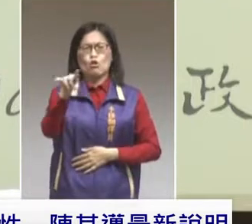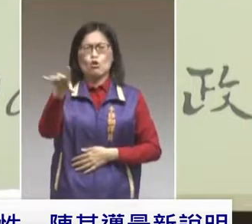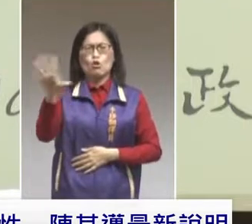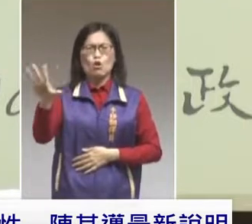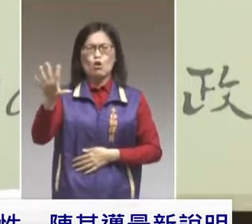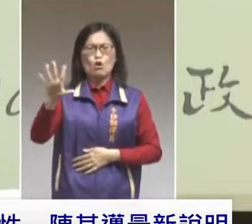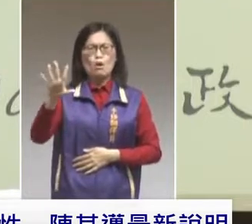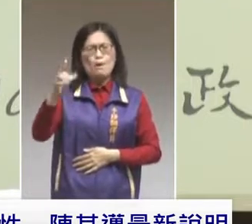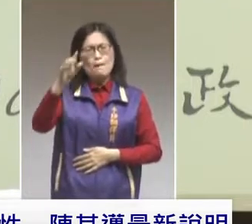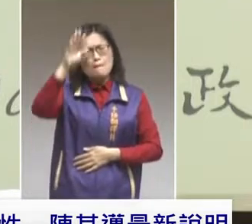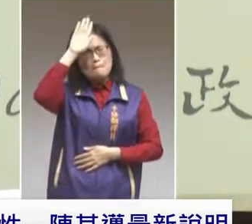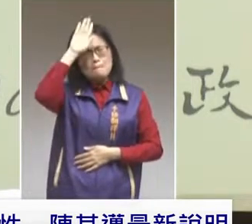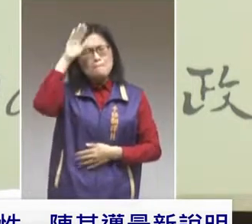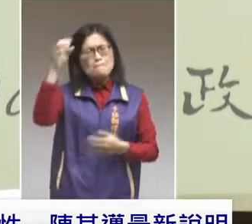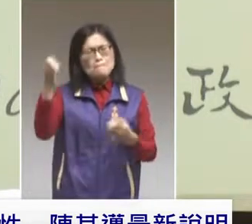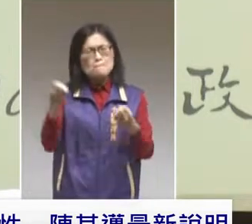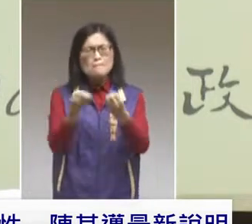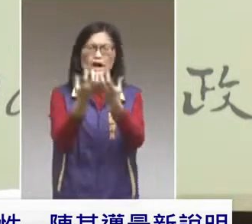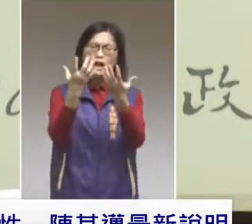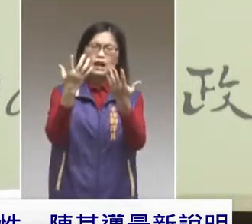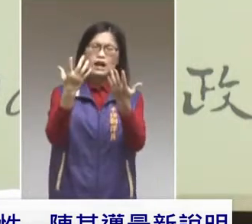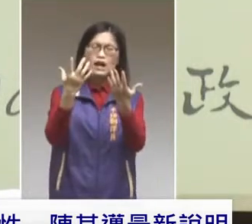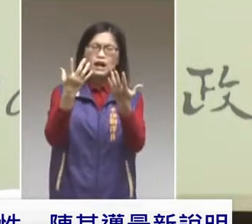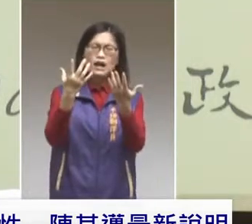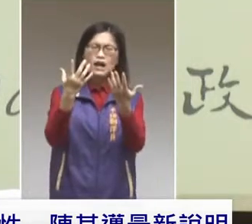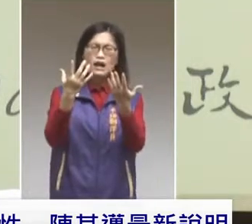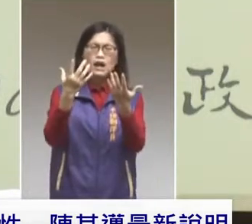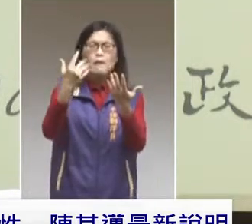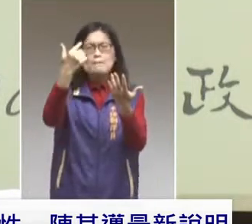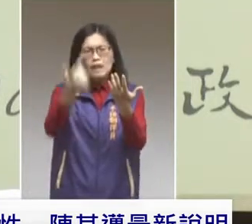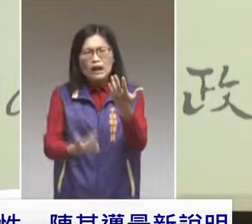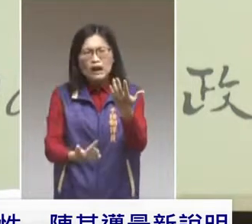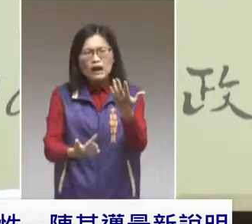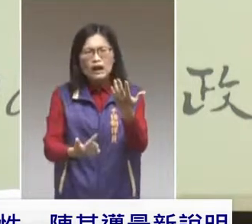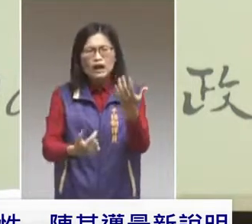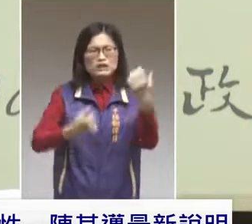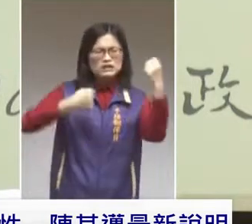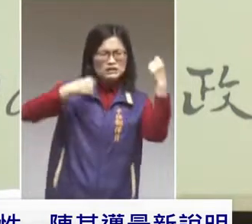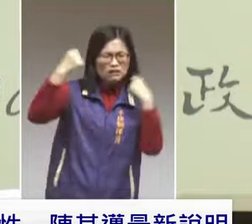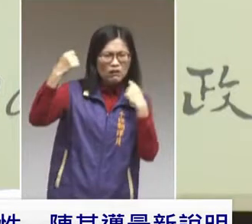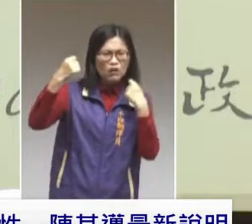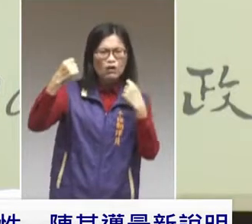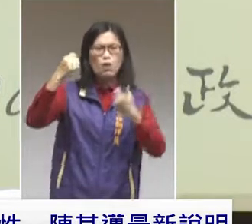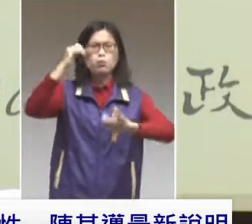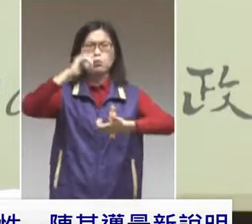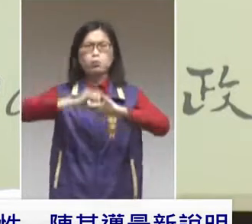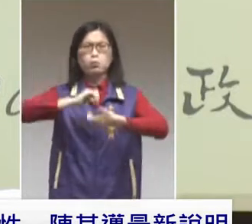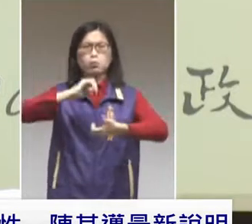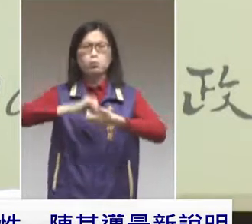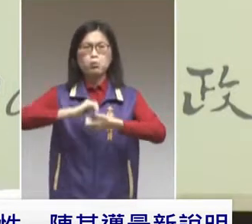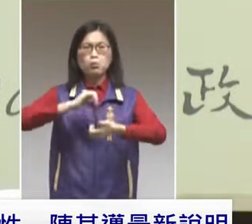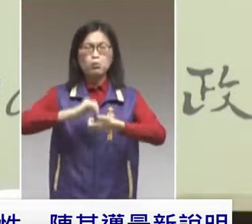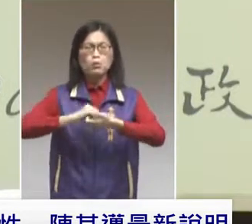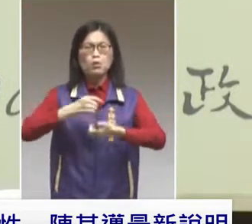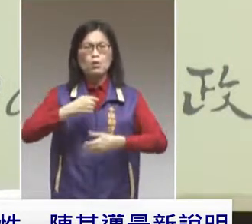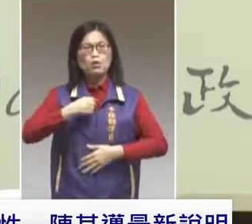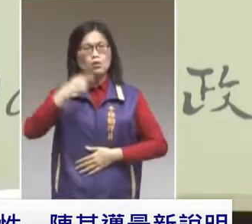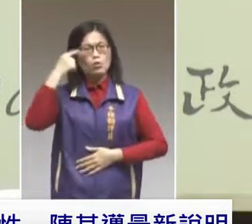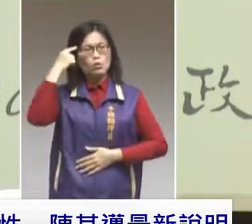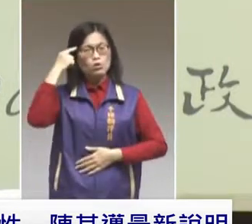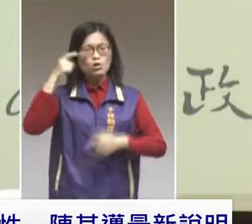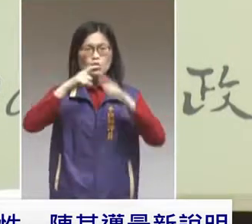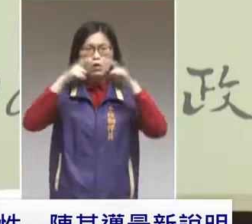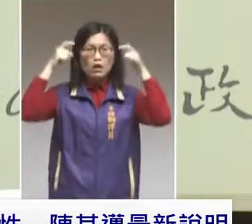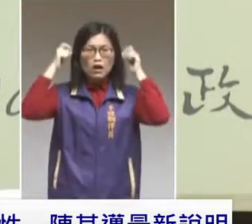10几到20几到30几都有，好，那有一些发病比较早，那有一些发病就会比较慢，好。那所